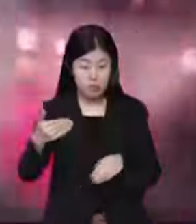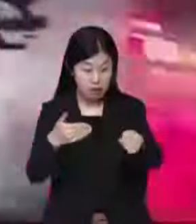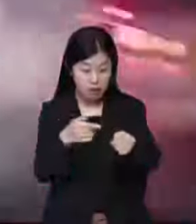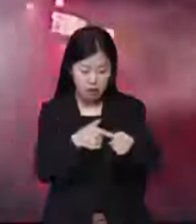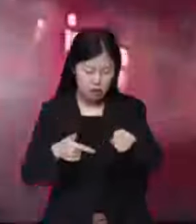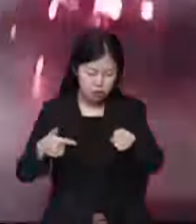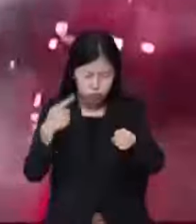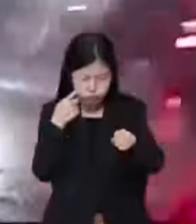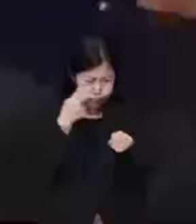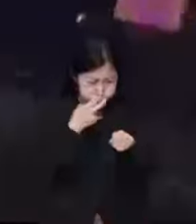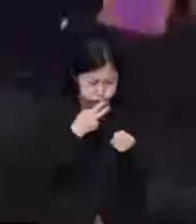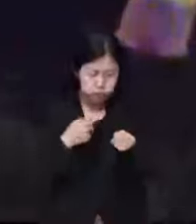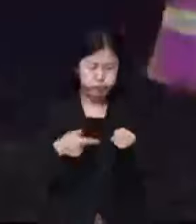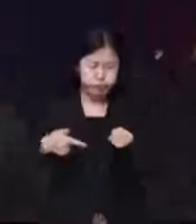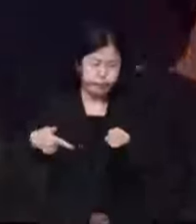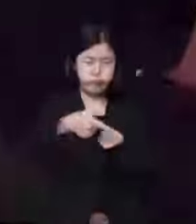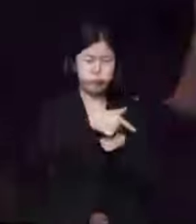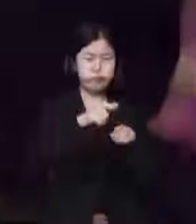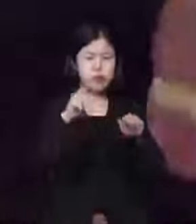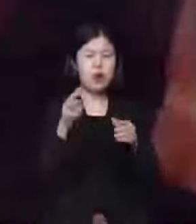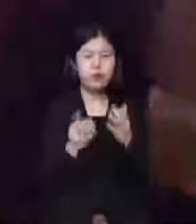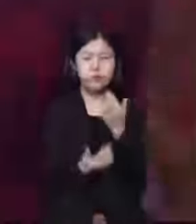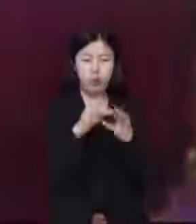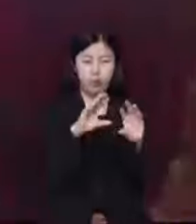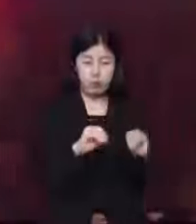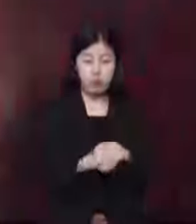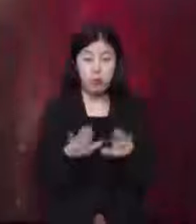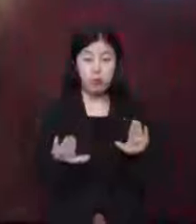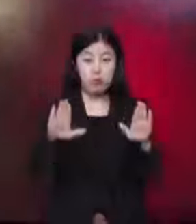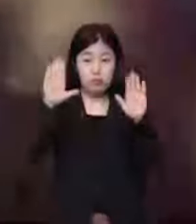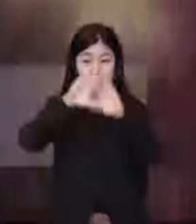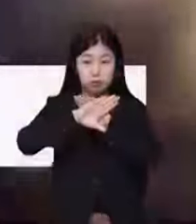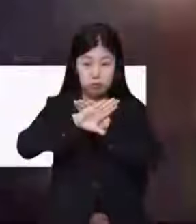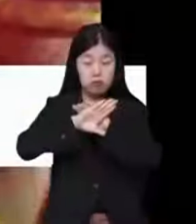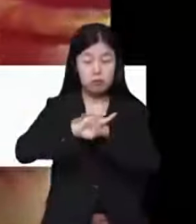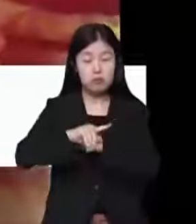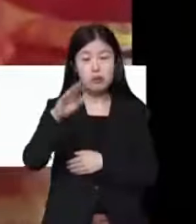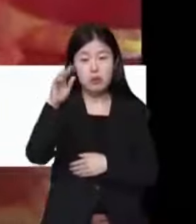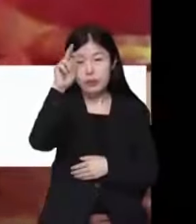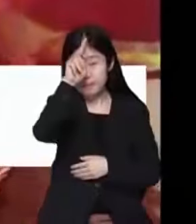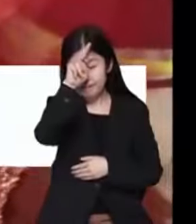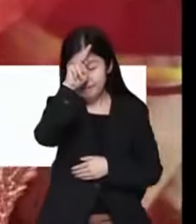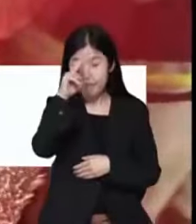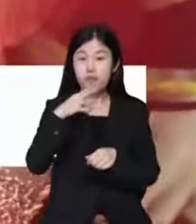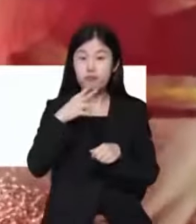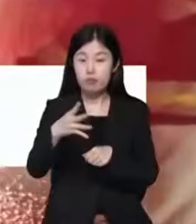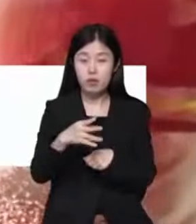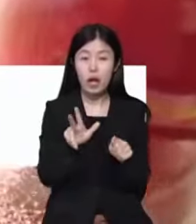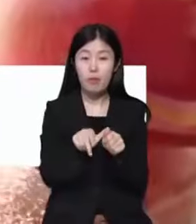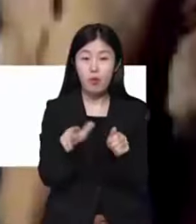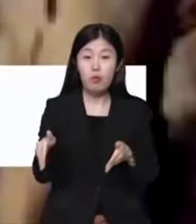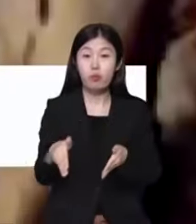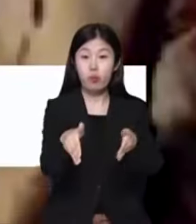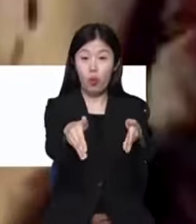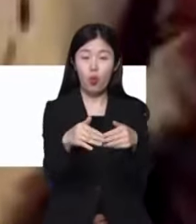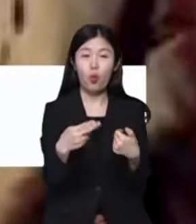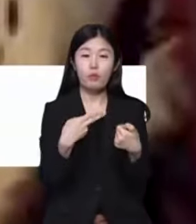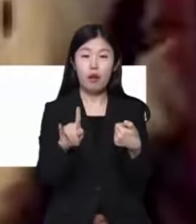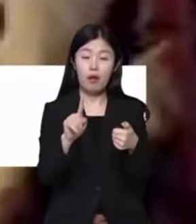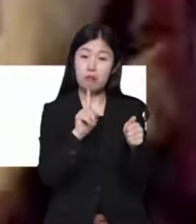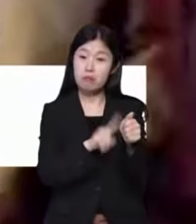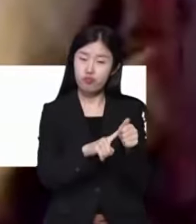살피며 잔불 정리에 나섭니다. 오늘 새벽 0시 4분쯤 전남 한평의 한 도로 50대 A씨가 몰던